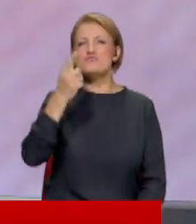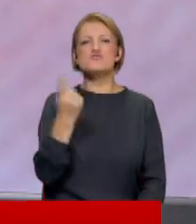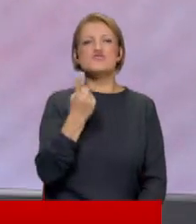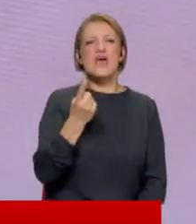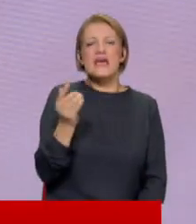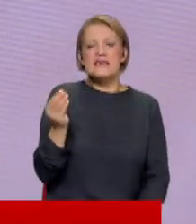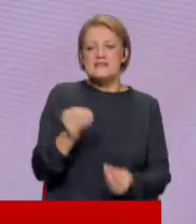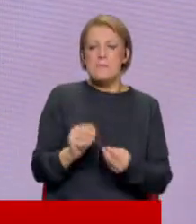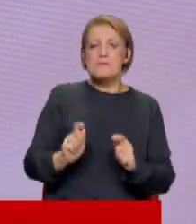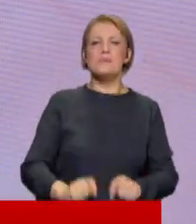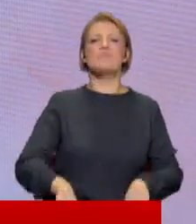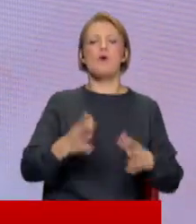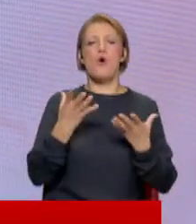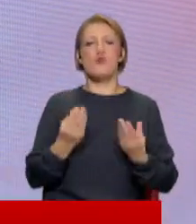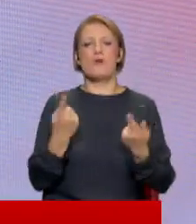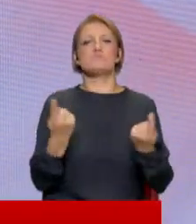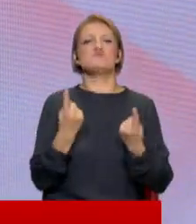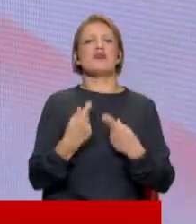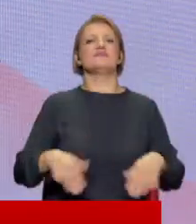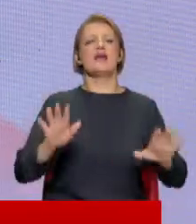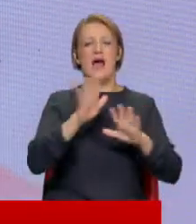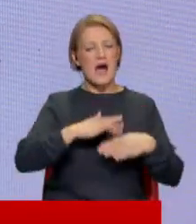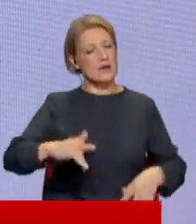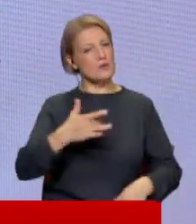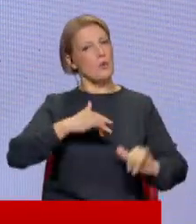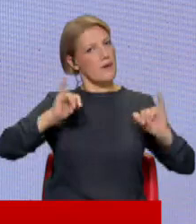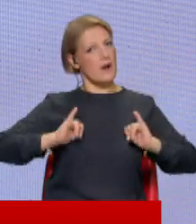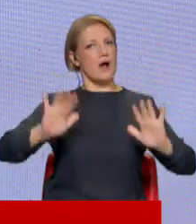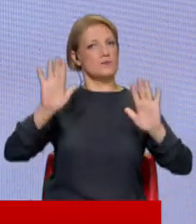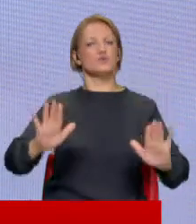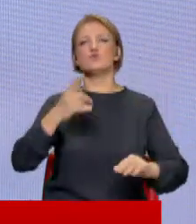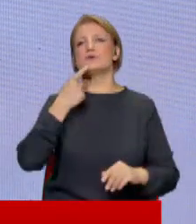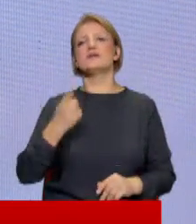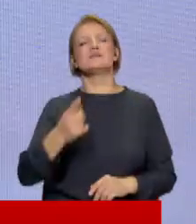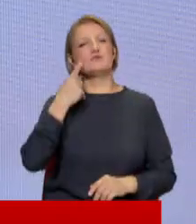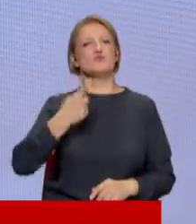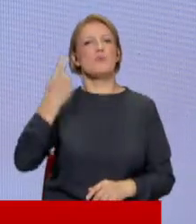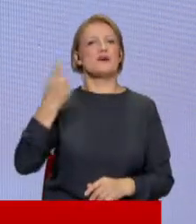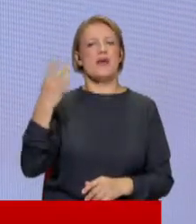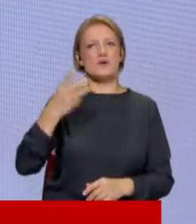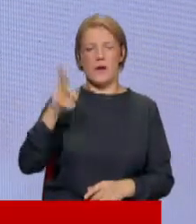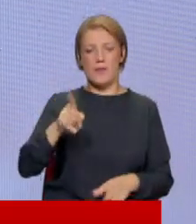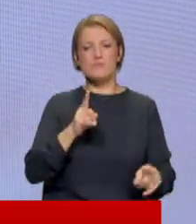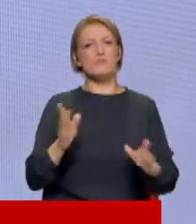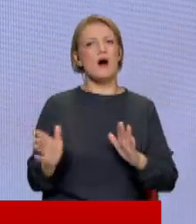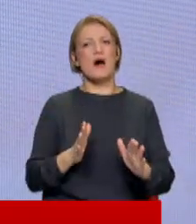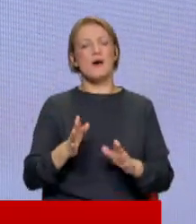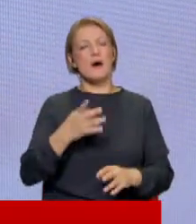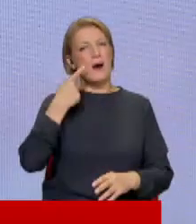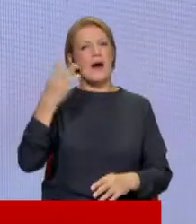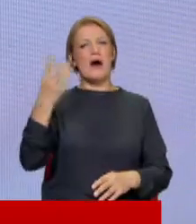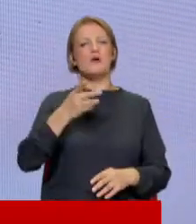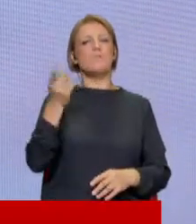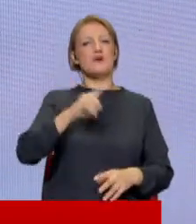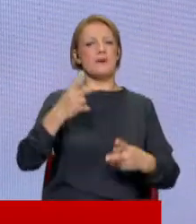hiçbir şeyin gelmemesi olacak bir şey değil Herkes Gönlünü ferah tutsun dedi Sayın Cumhurbaşkanım Bu arada Erdoğan'ın